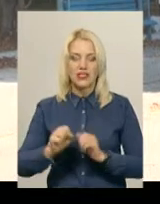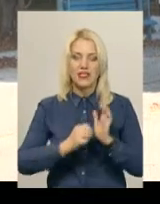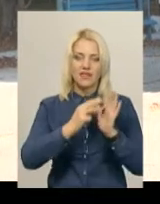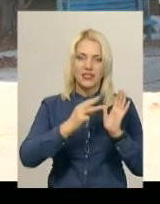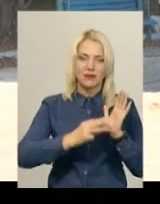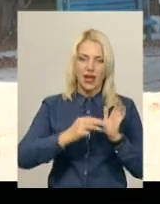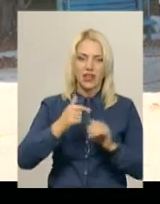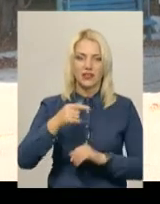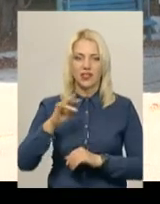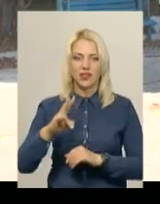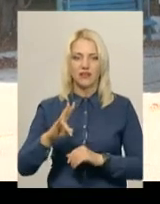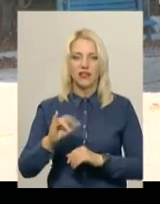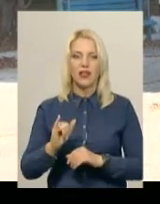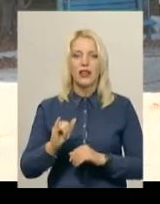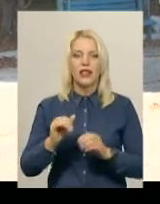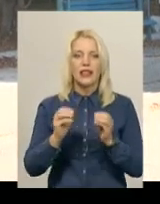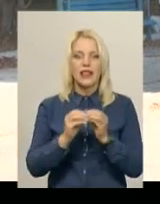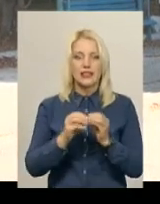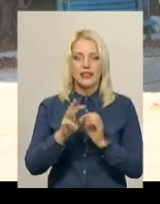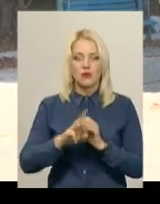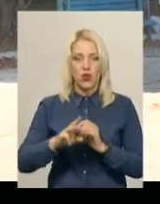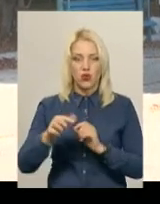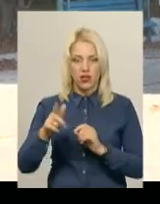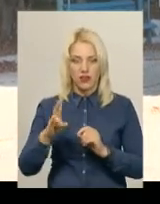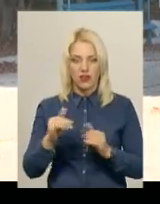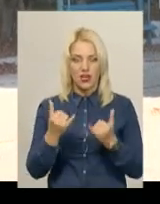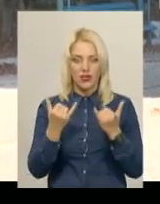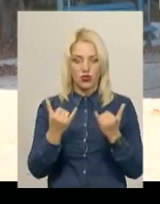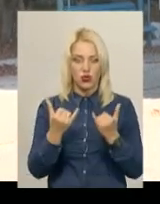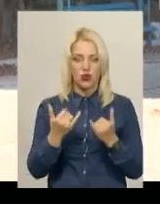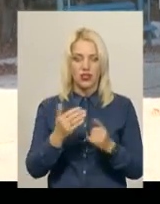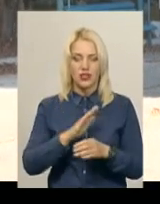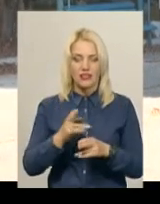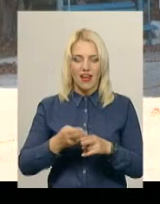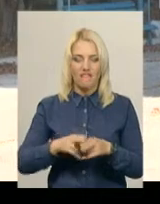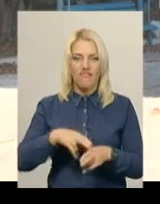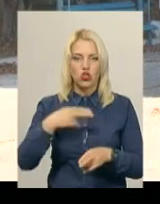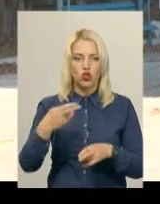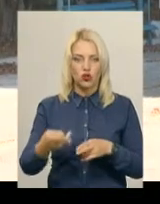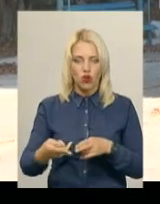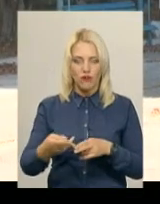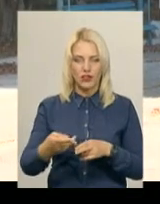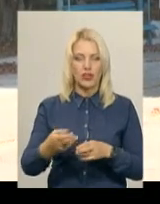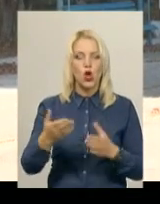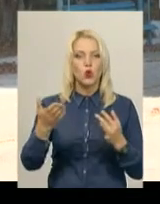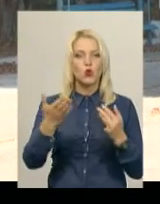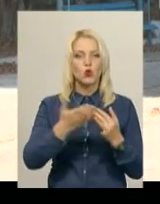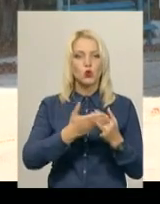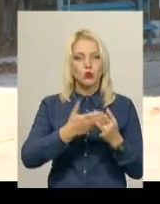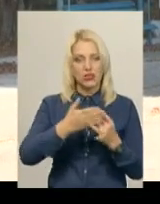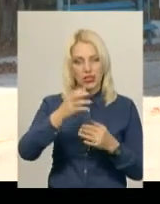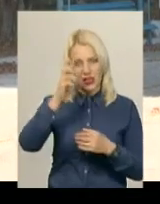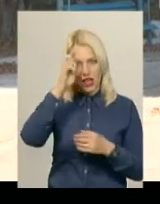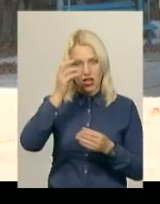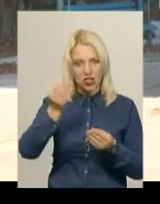підприємства – 10 мільйонів гривень. Але на сьогодні не відшкодована державою пільга і субсидія нашому підприємству